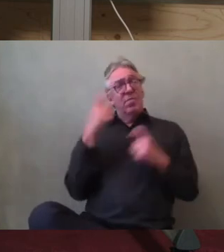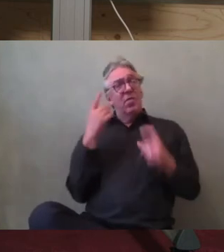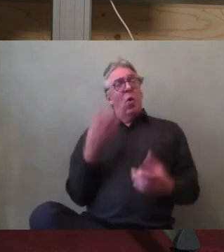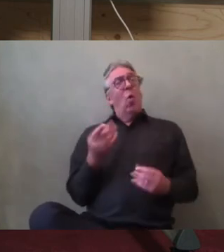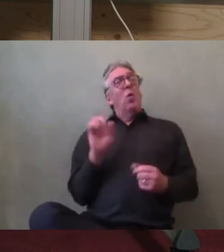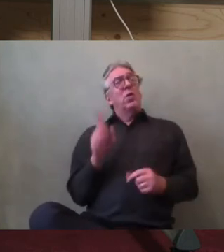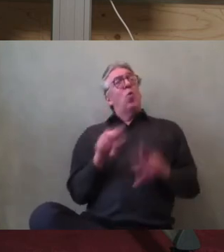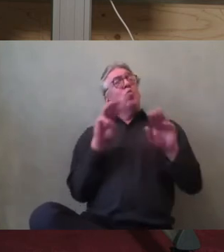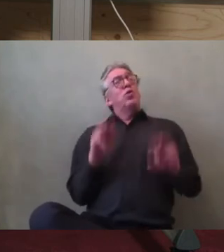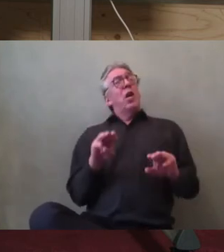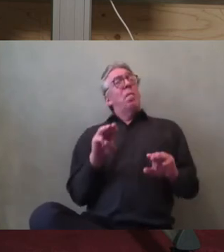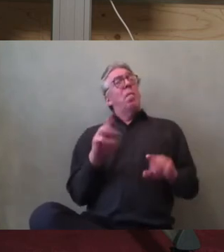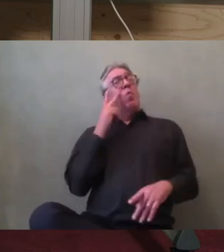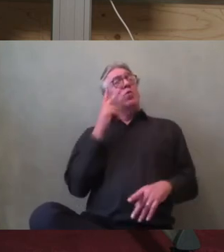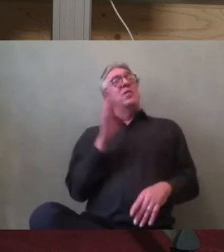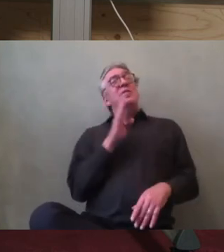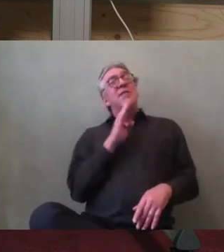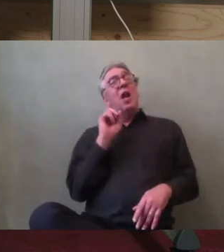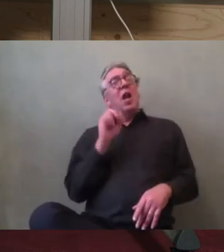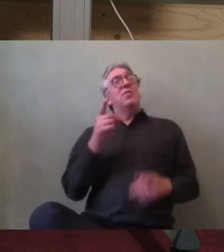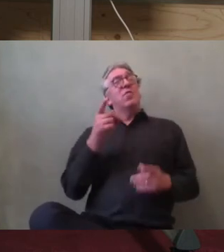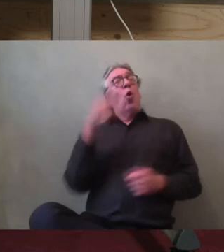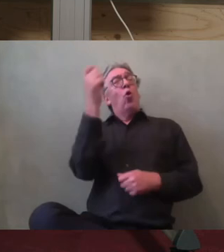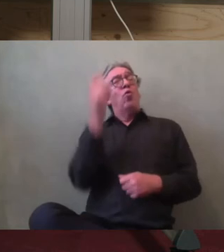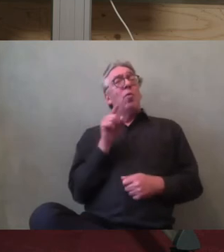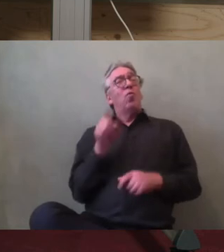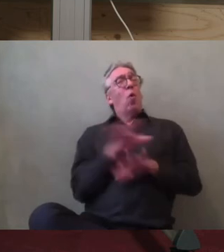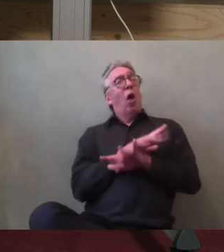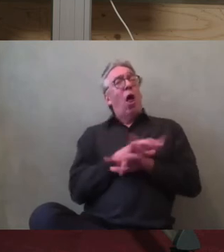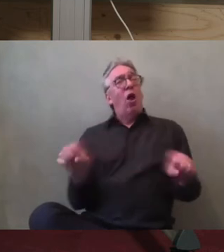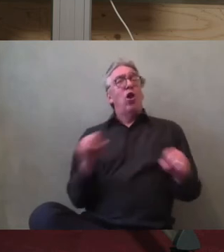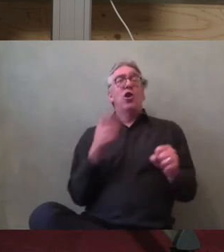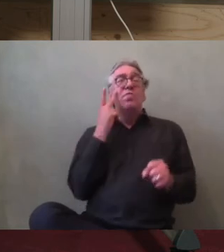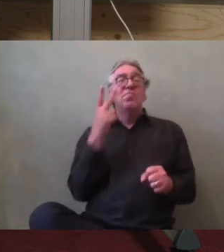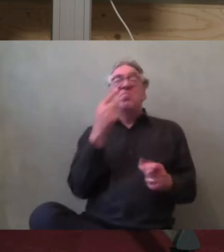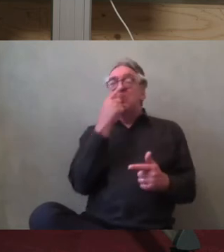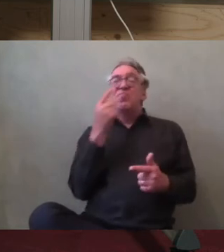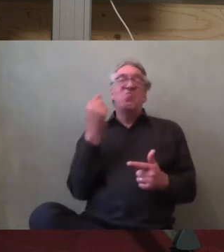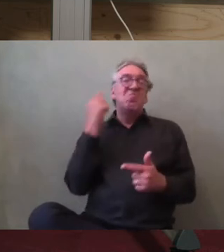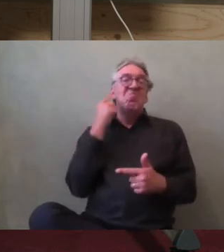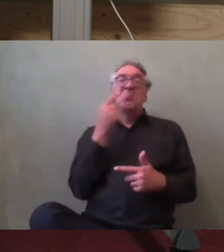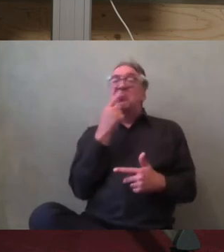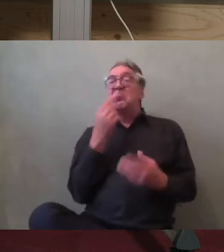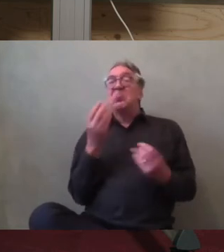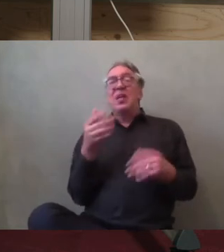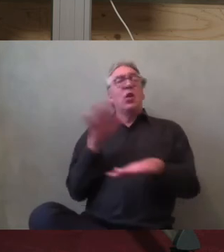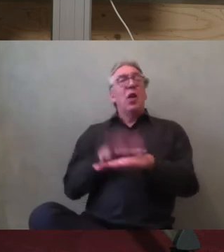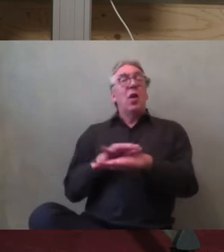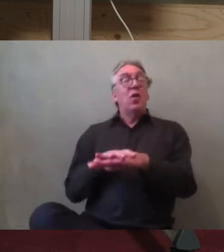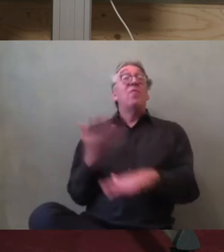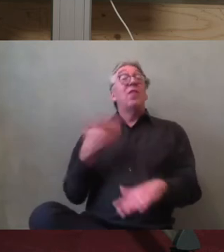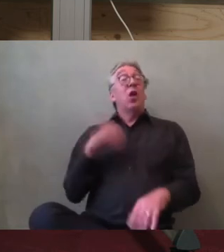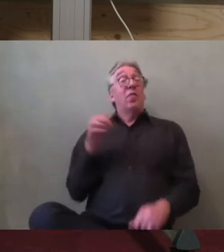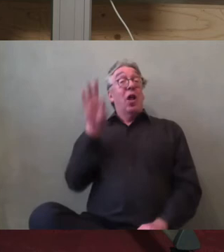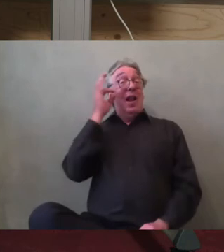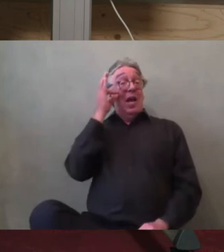was ontworpen vanuit alle zintuigen? En wat kunnen we daarbij leren van mensen met een beperking? Mensen met een beperking zijn experts op dit